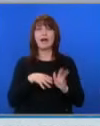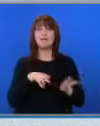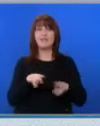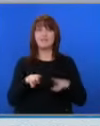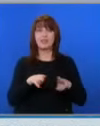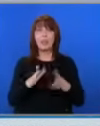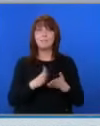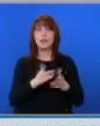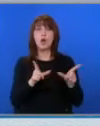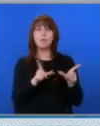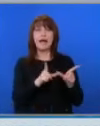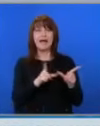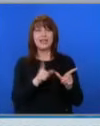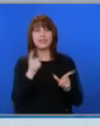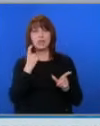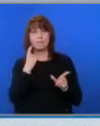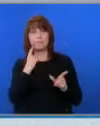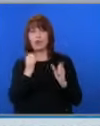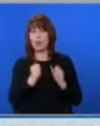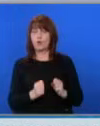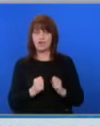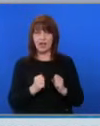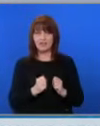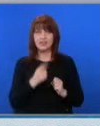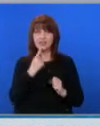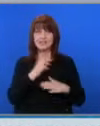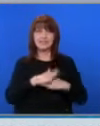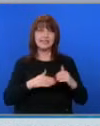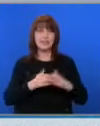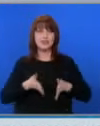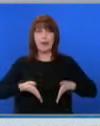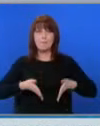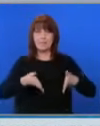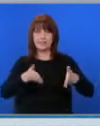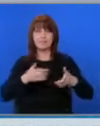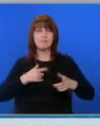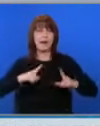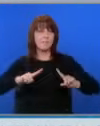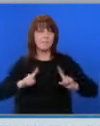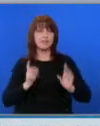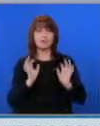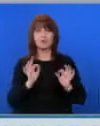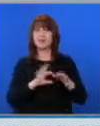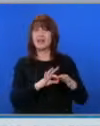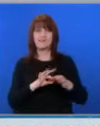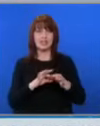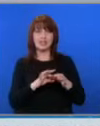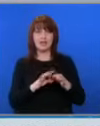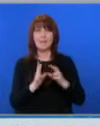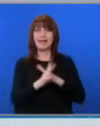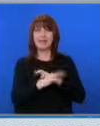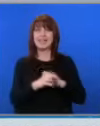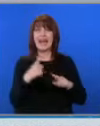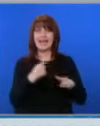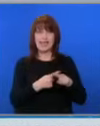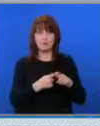между Макреш и Бела. Очакванията, разбира се, са с изграждането на пътя да се осигури бърза и удобна връзка между автомагистралите